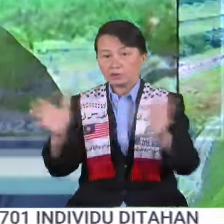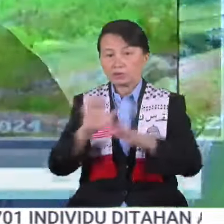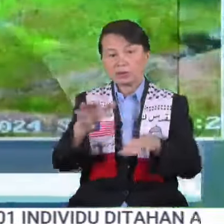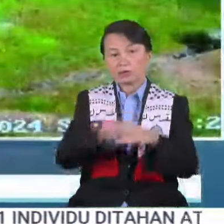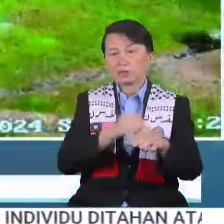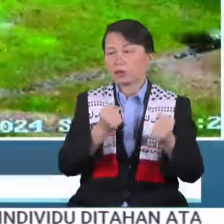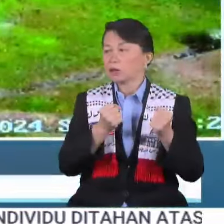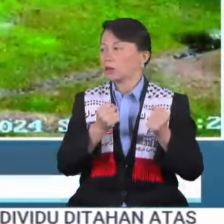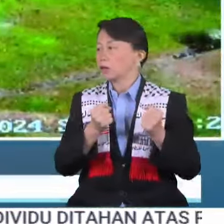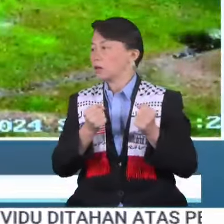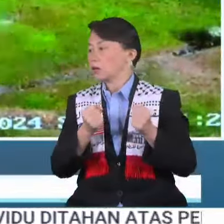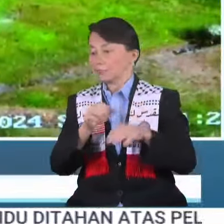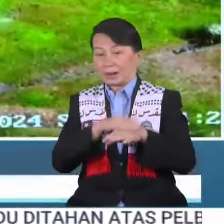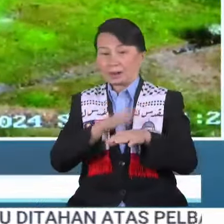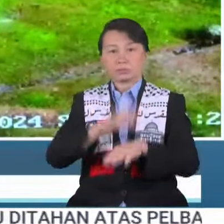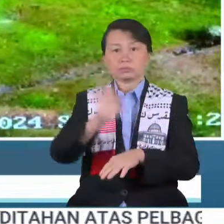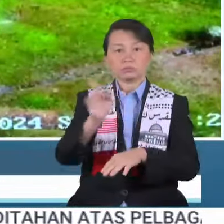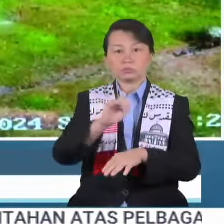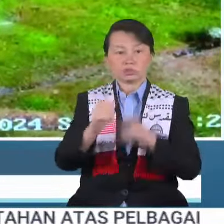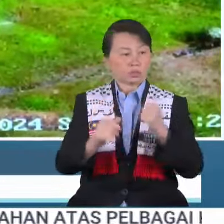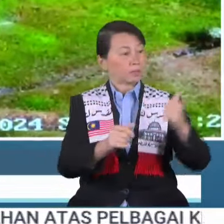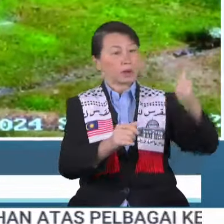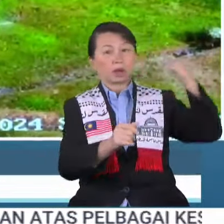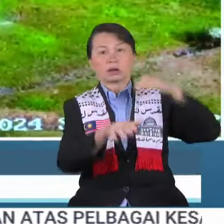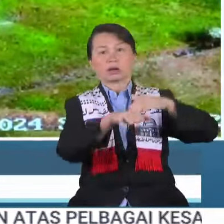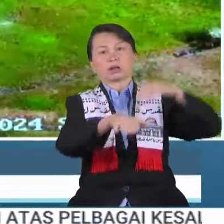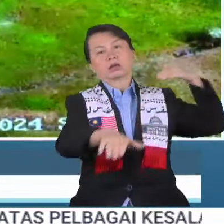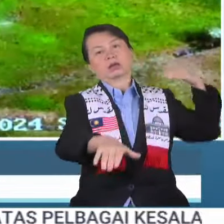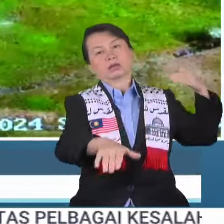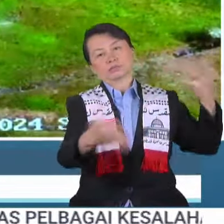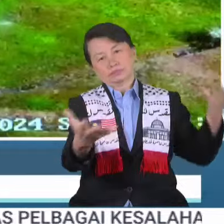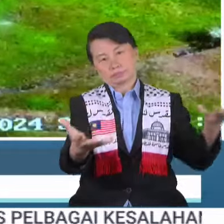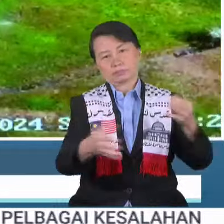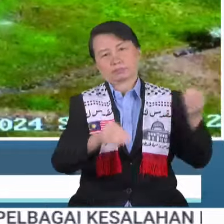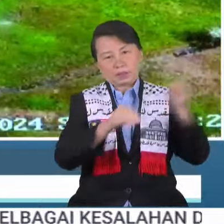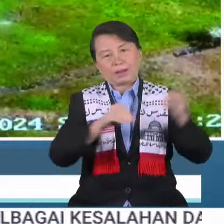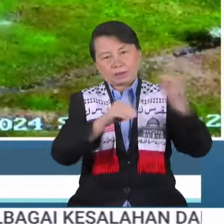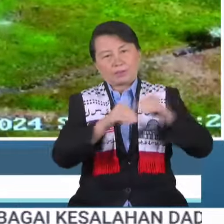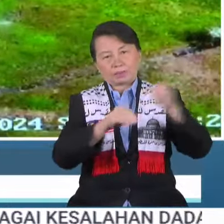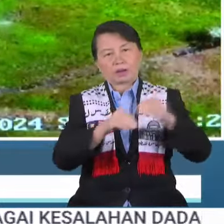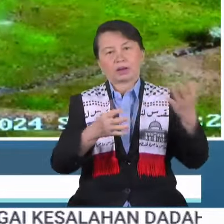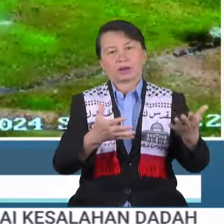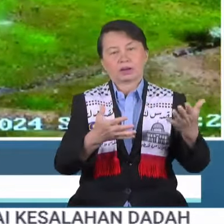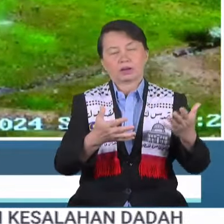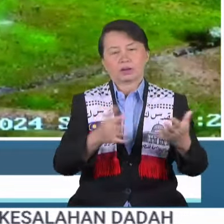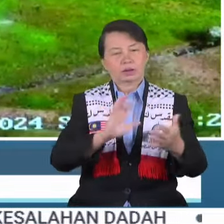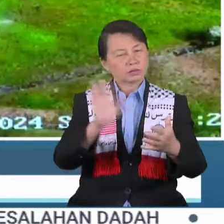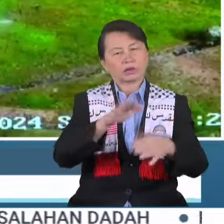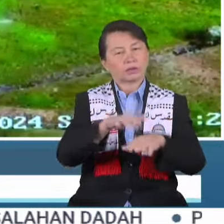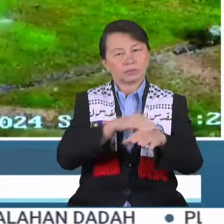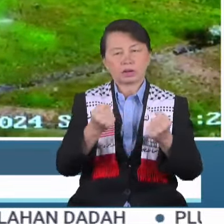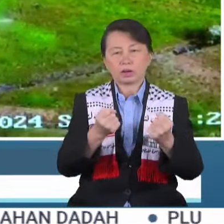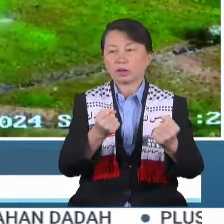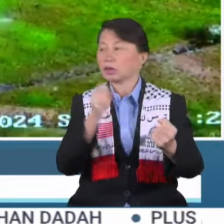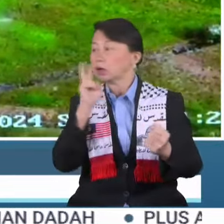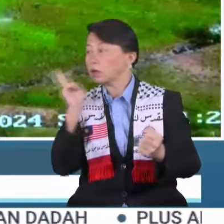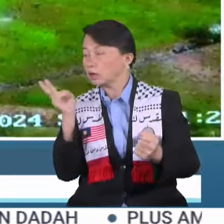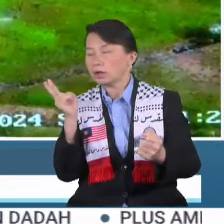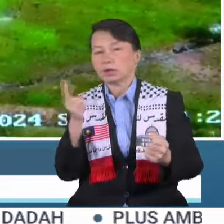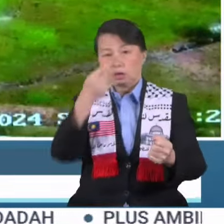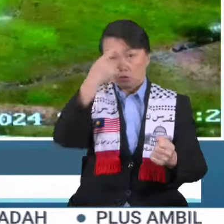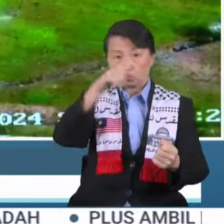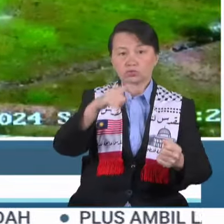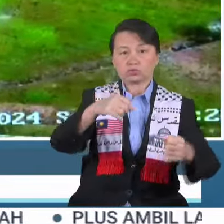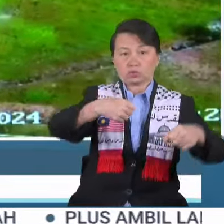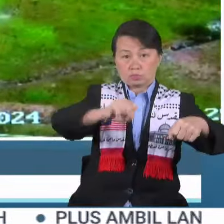memperlahankan kenderaan kerana dia akan menyebabkan kesakan bertambah. Kepada pengguna motosikal yang